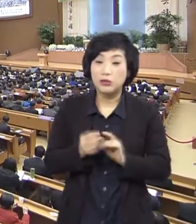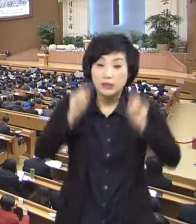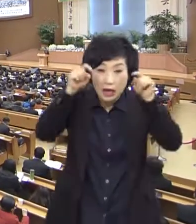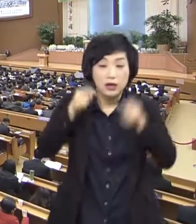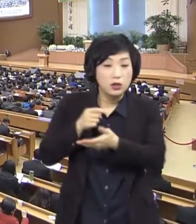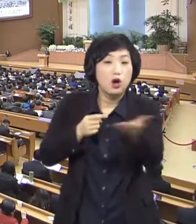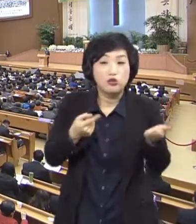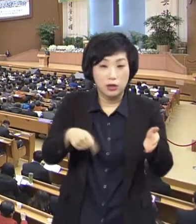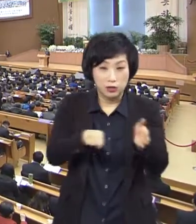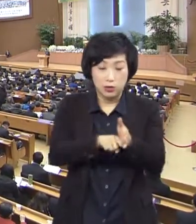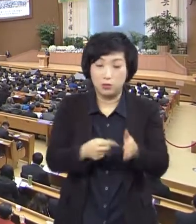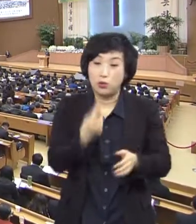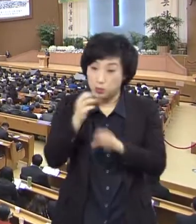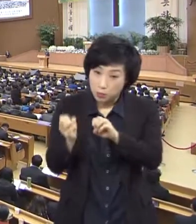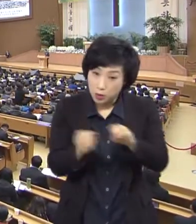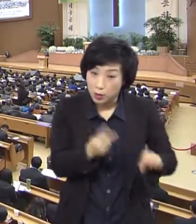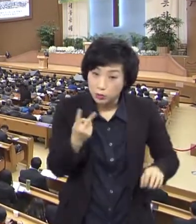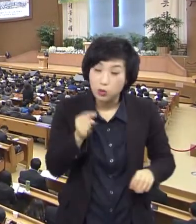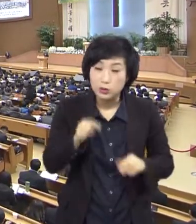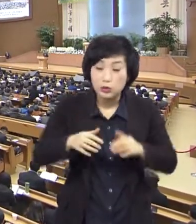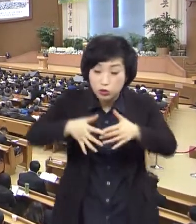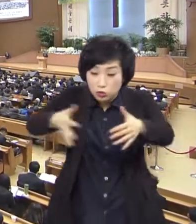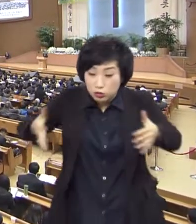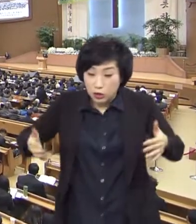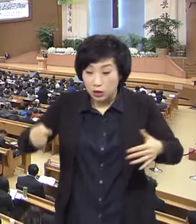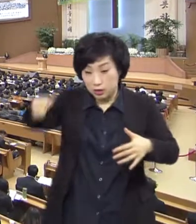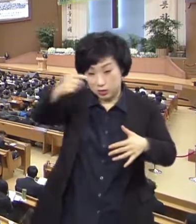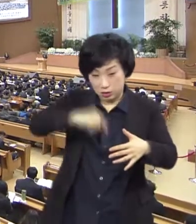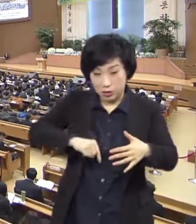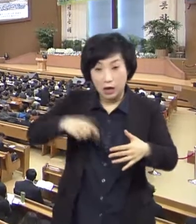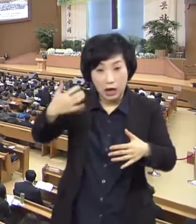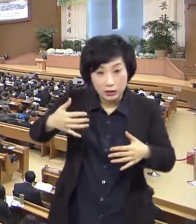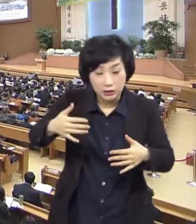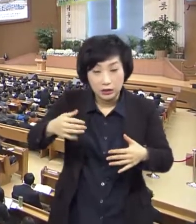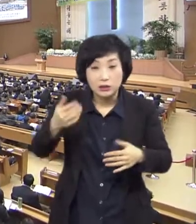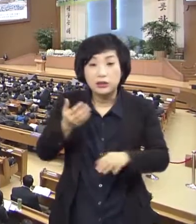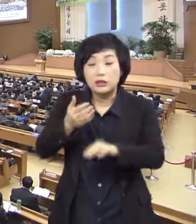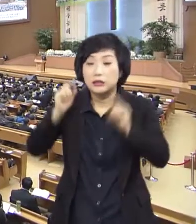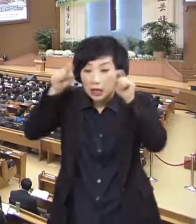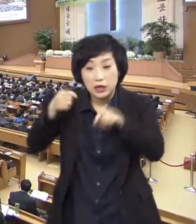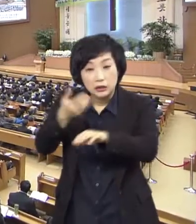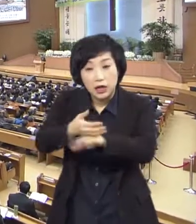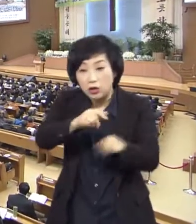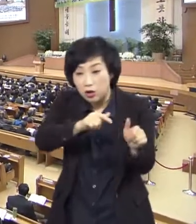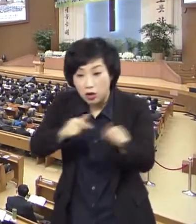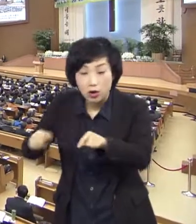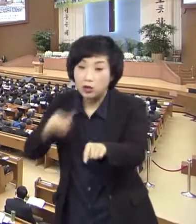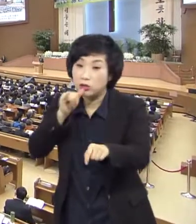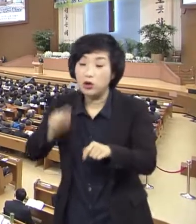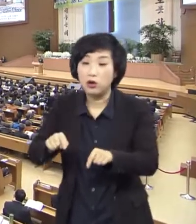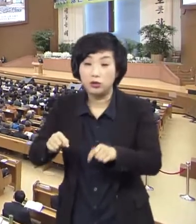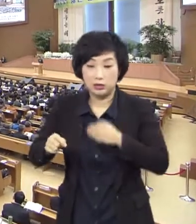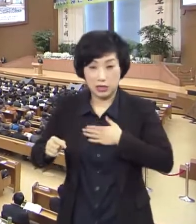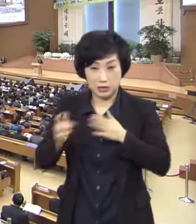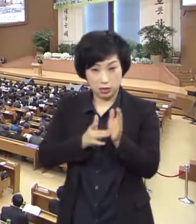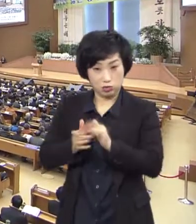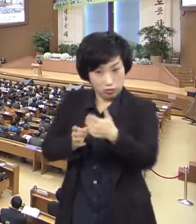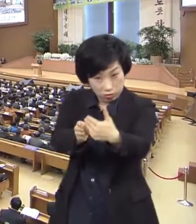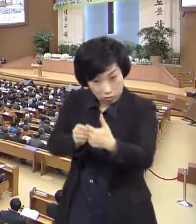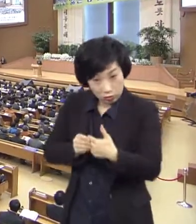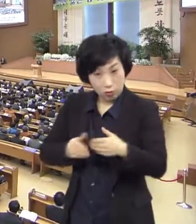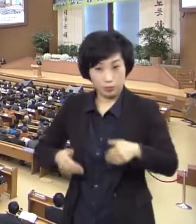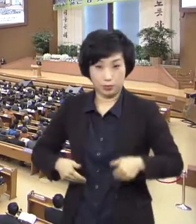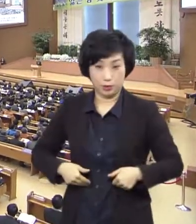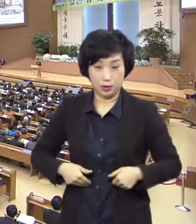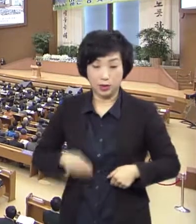버리노라. 또 이 우리에 들지 아니한 다른 양들이 내게 있어 내가 인도하여야 할